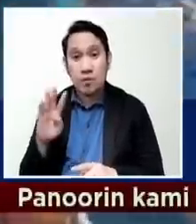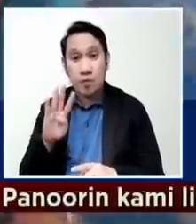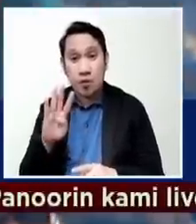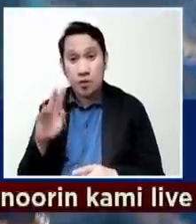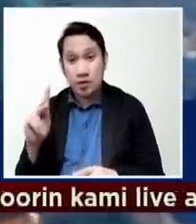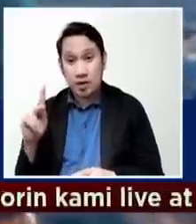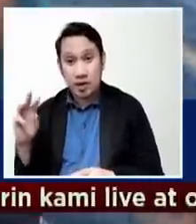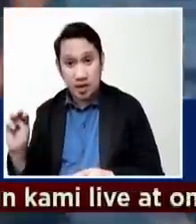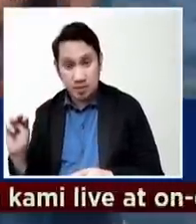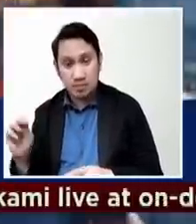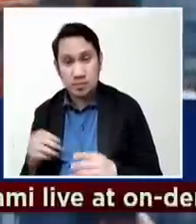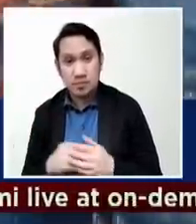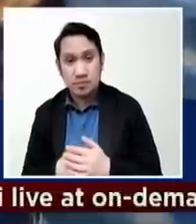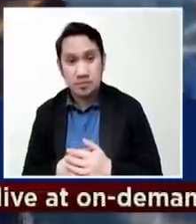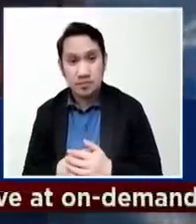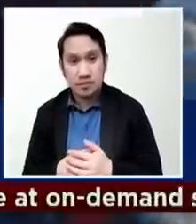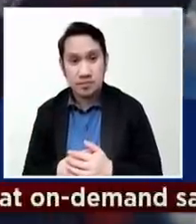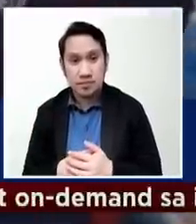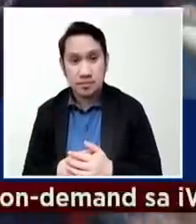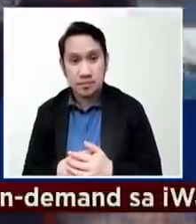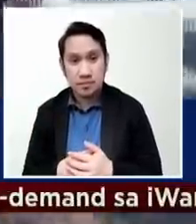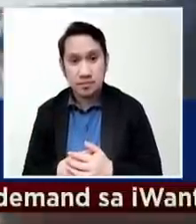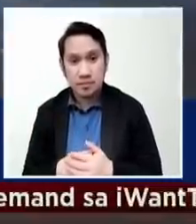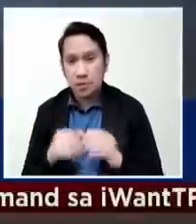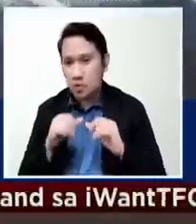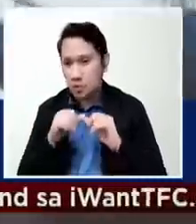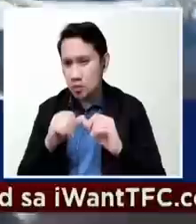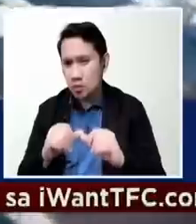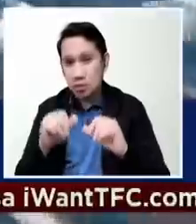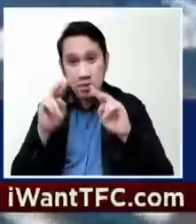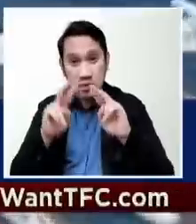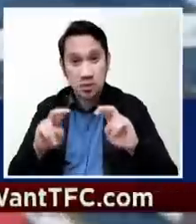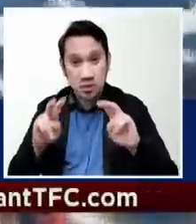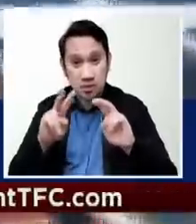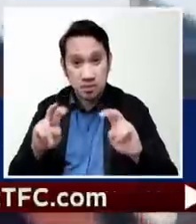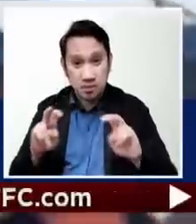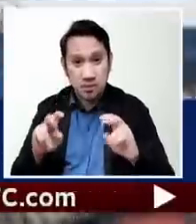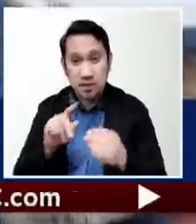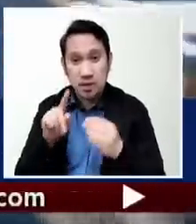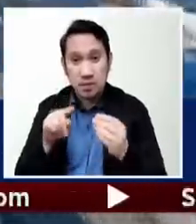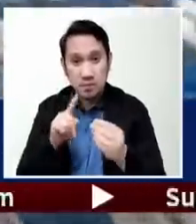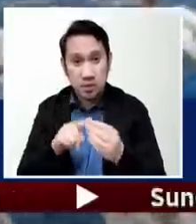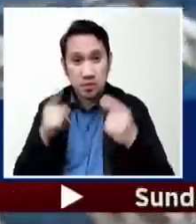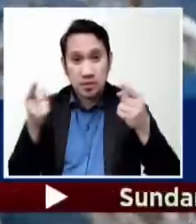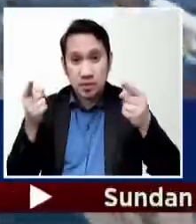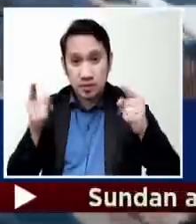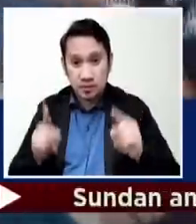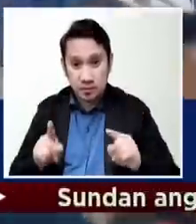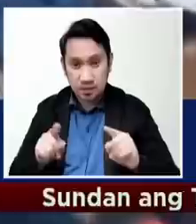sa pampang ng San Antonio. Patuloy pa rin inimbestigaan ang naturang insidente.